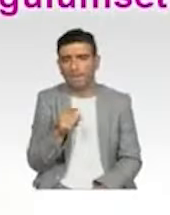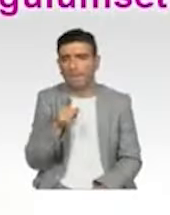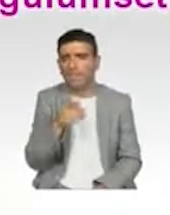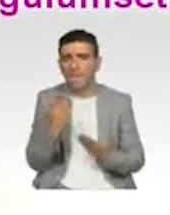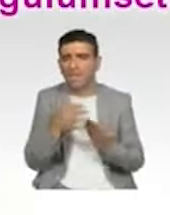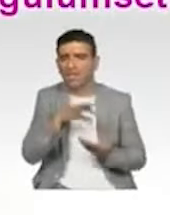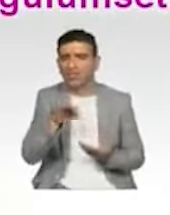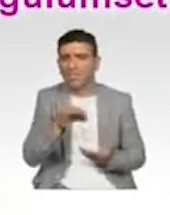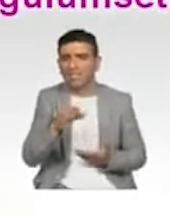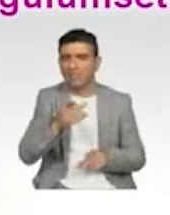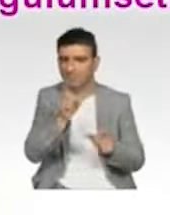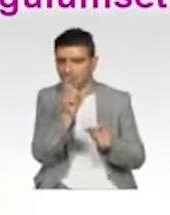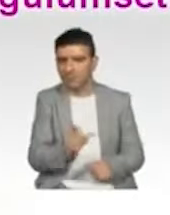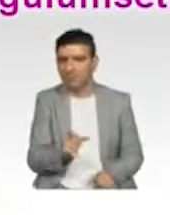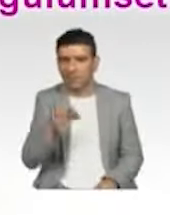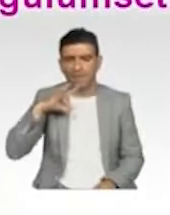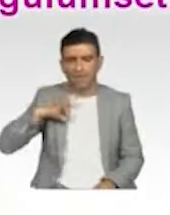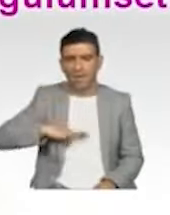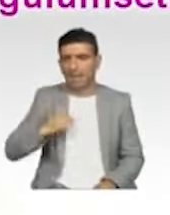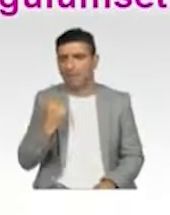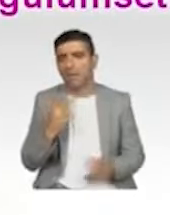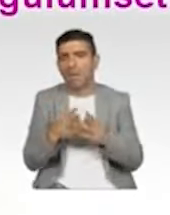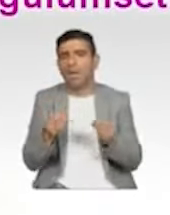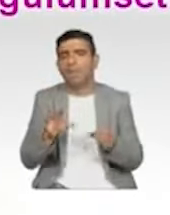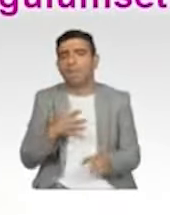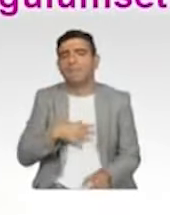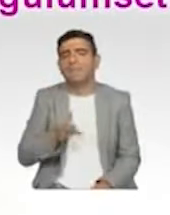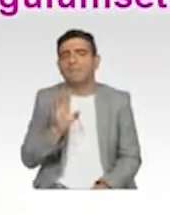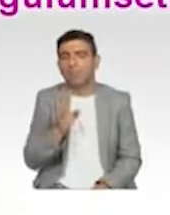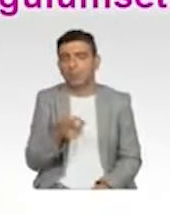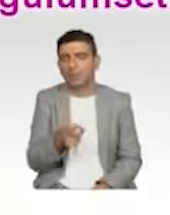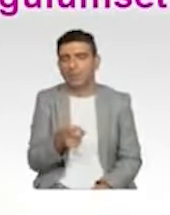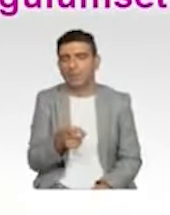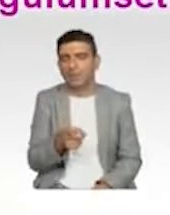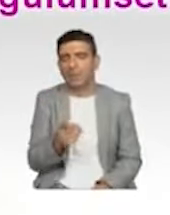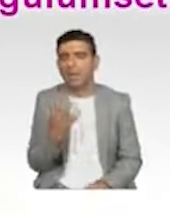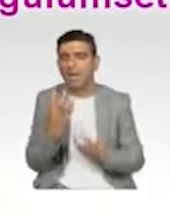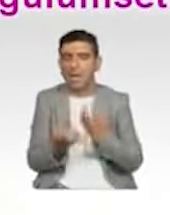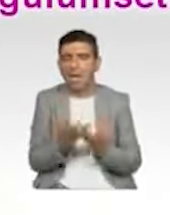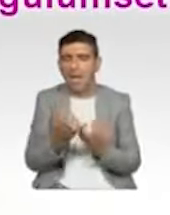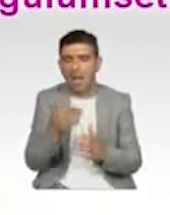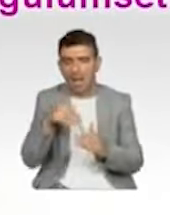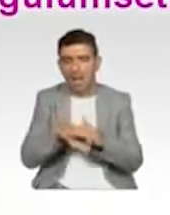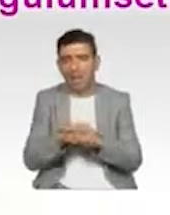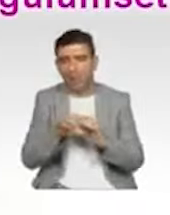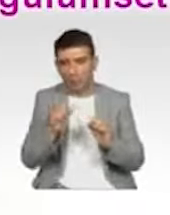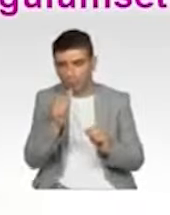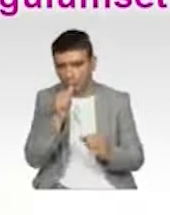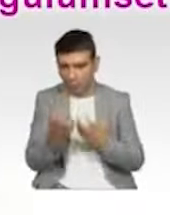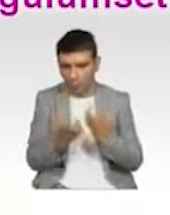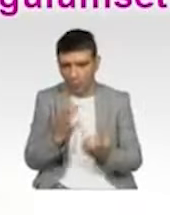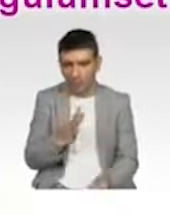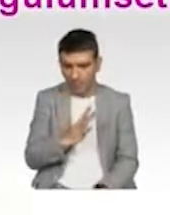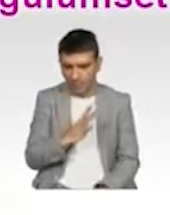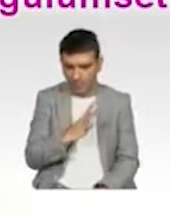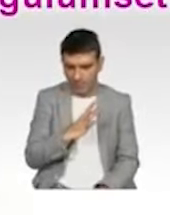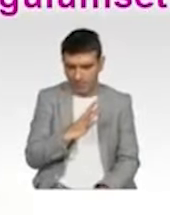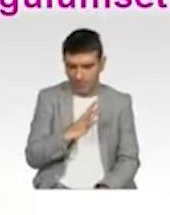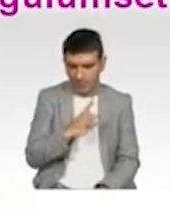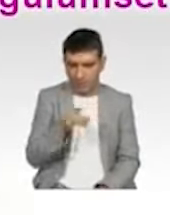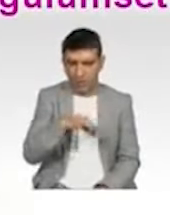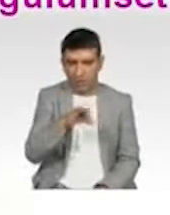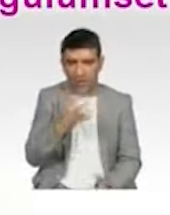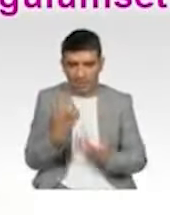Hatta çayın yapısından, faydasından bir şey kaybetmesini istemiyorsak, kaynattık, altta su kaynıyor. Bakın anlatıyorum.